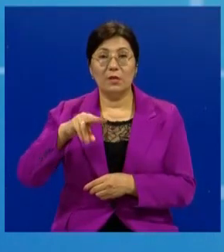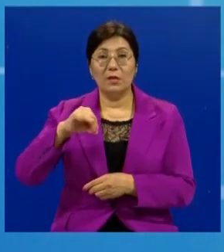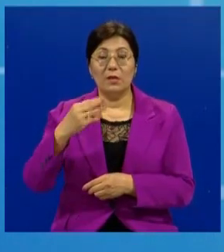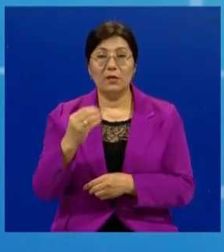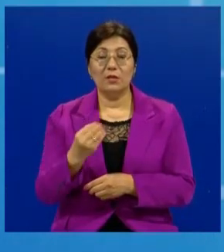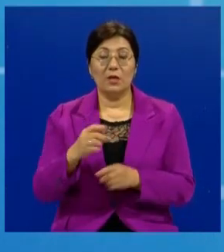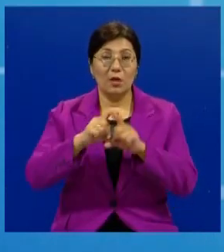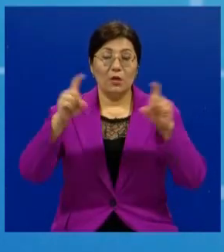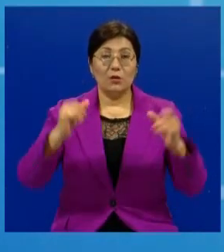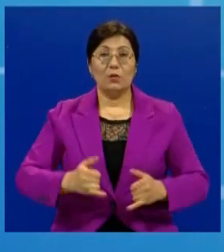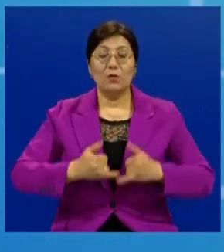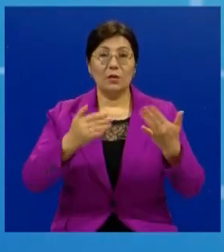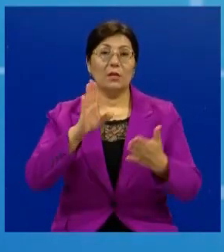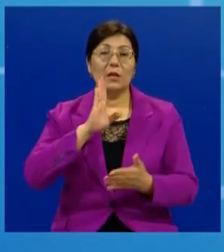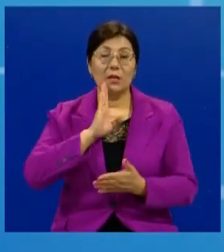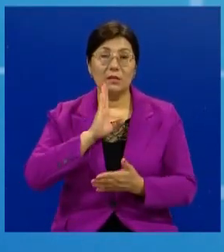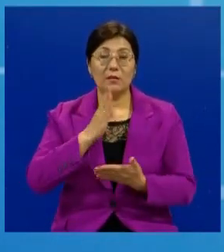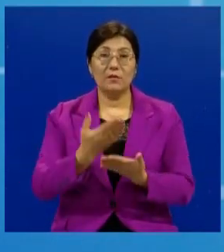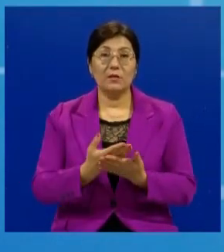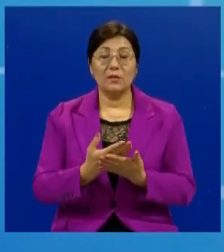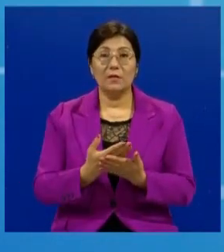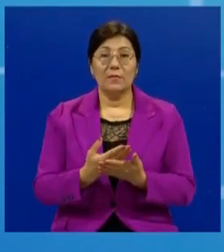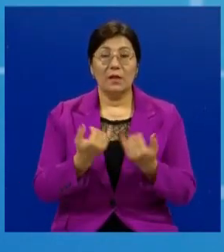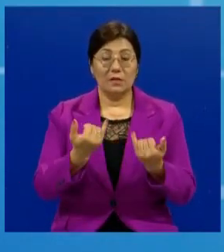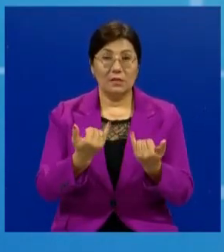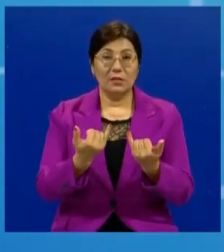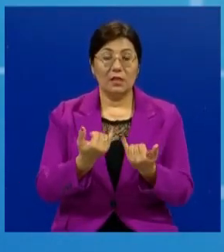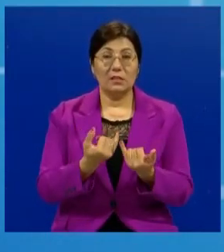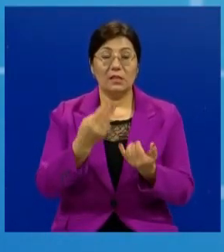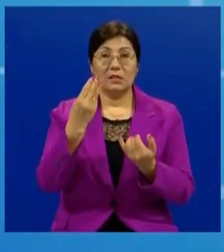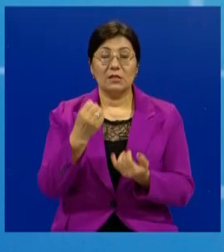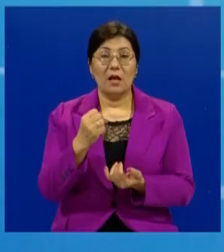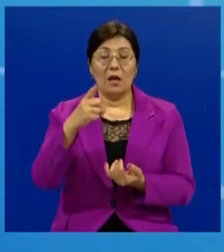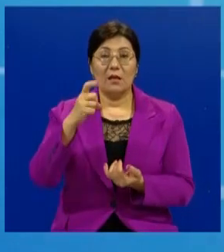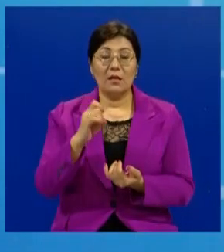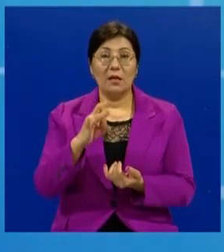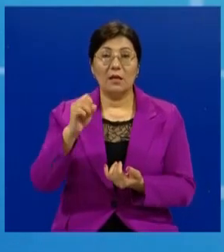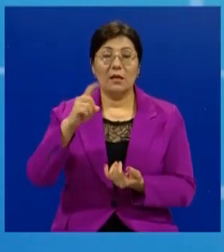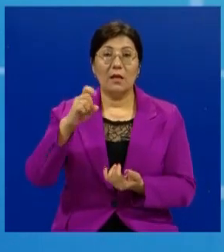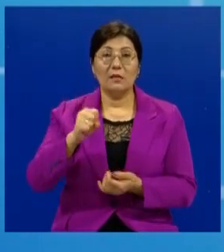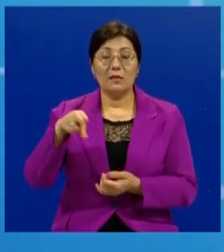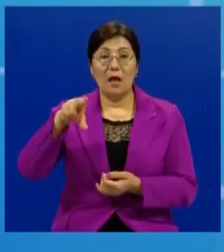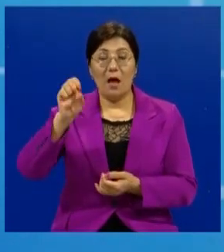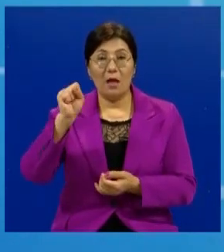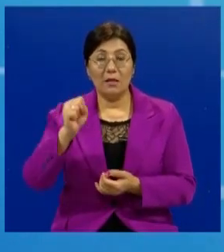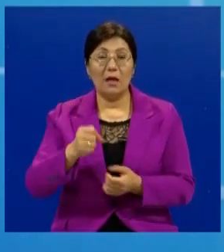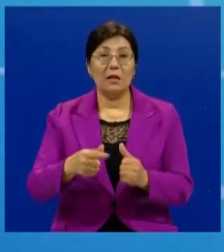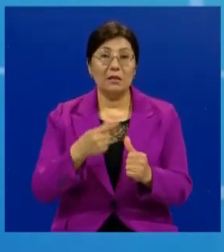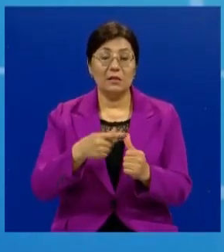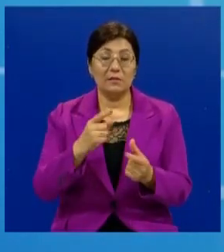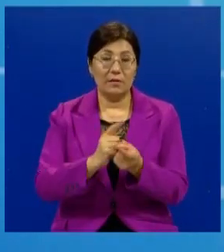девочек, теперь Шахерезада, внешний вид почти внешний вид, весь, его не